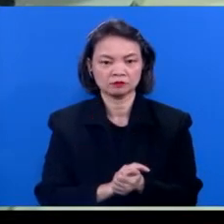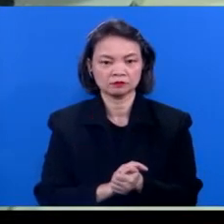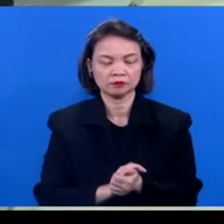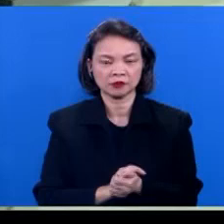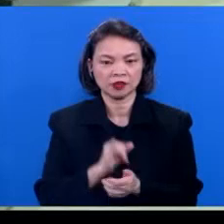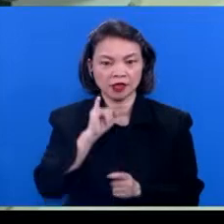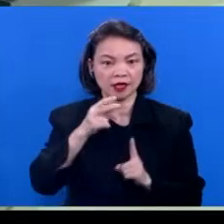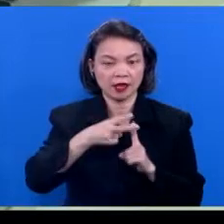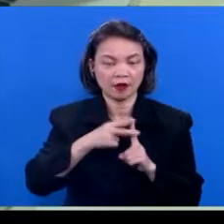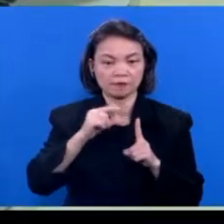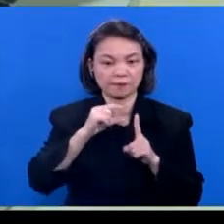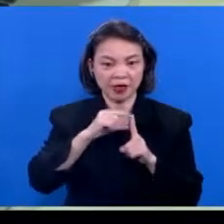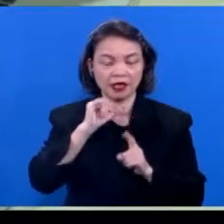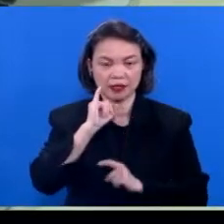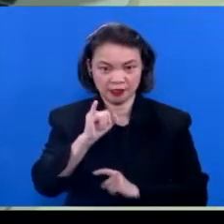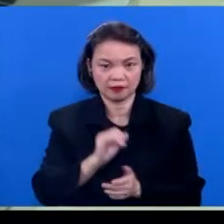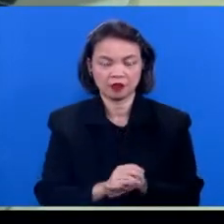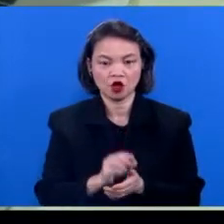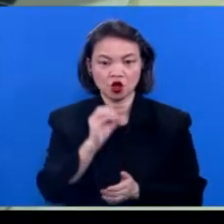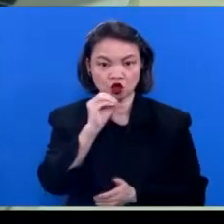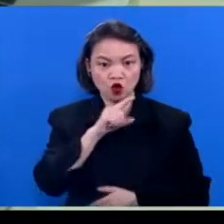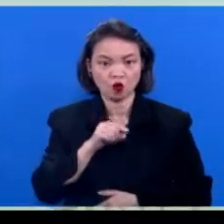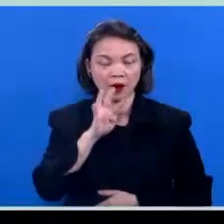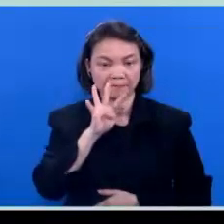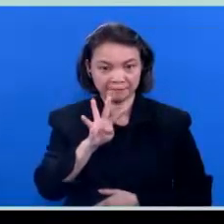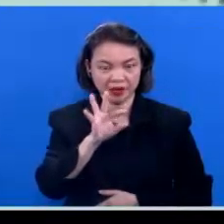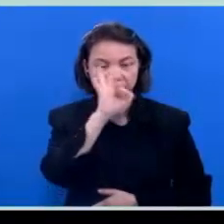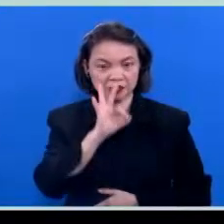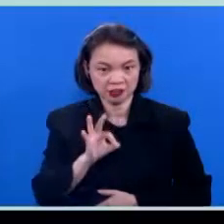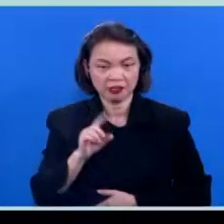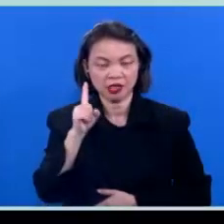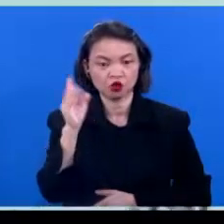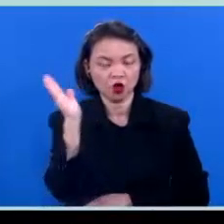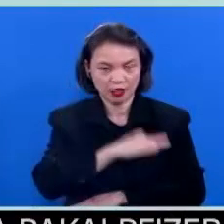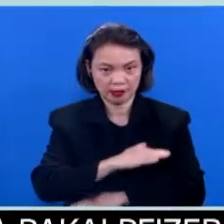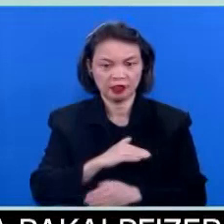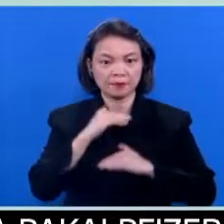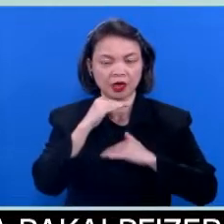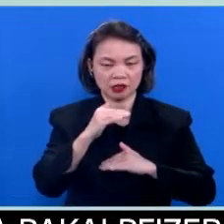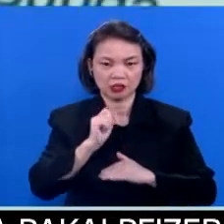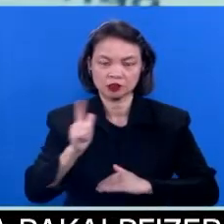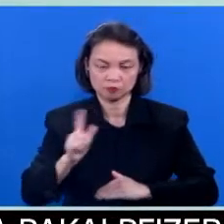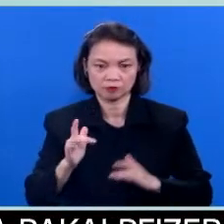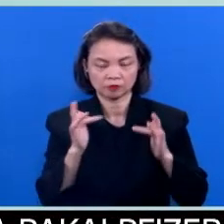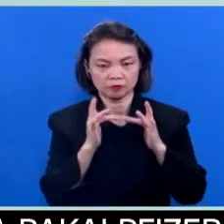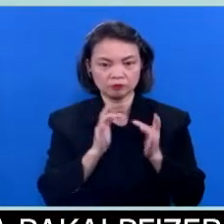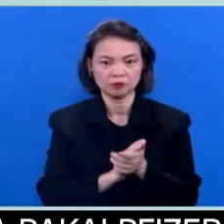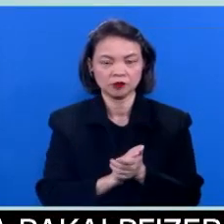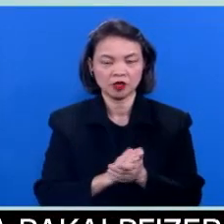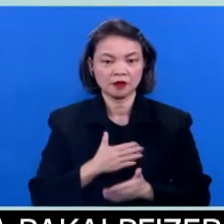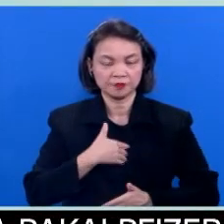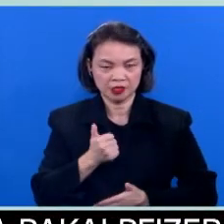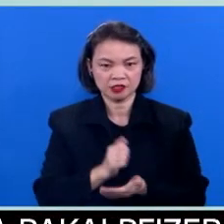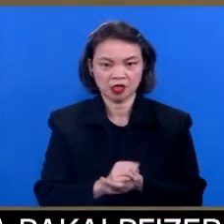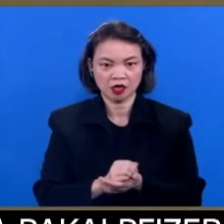Indonesia atau AFPI maksimal 0,4% per hari. OJK pun membatasi akses pinjol dan pinjol hanya diperbolehkan